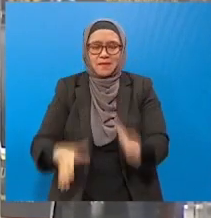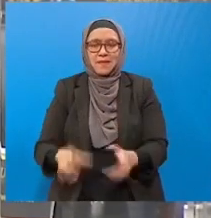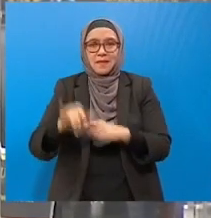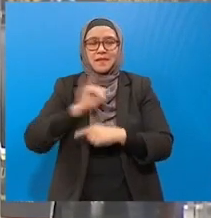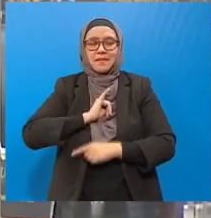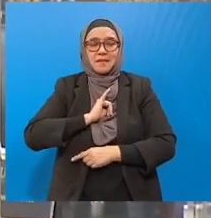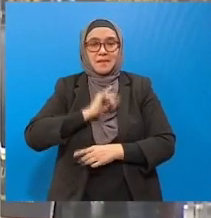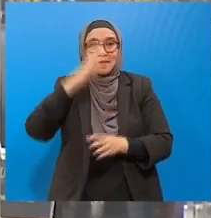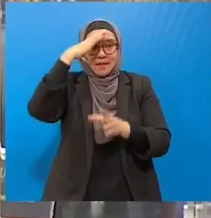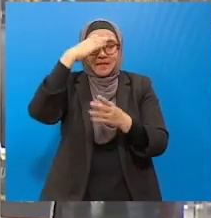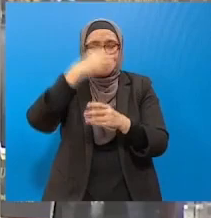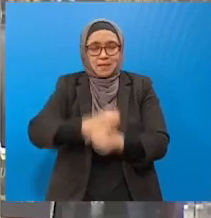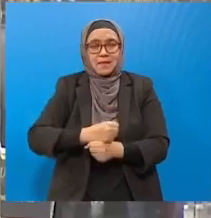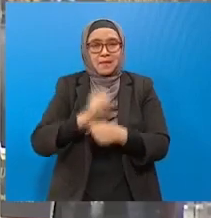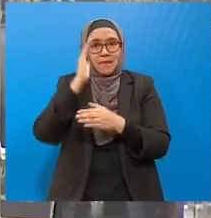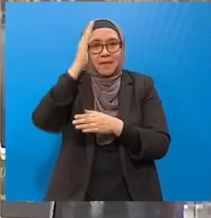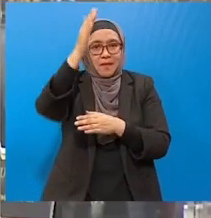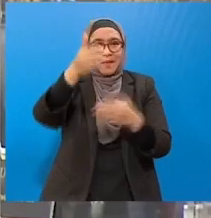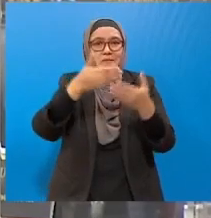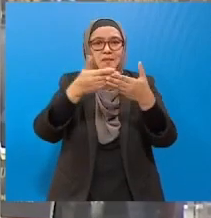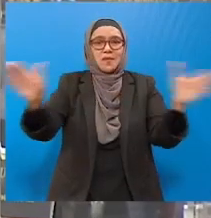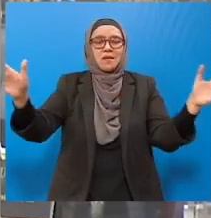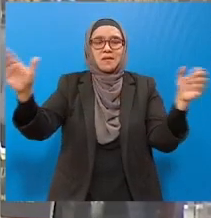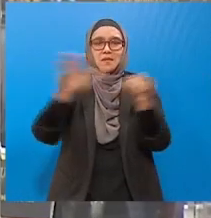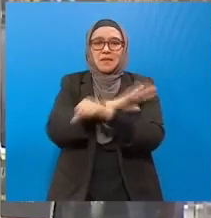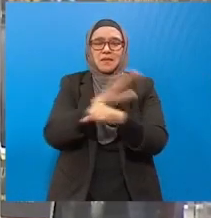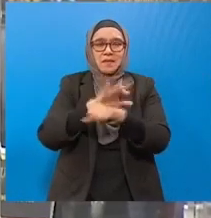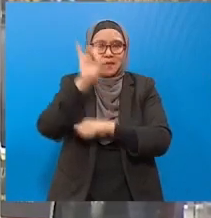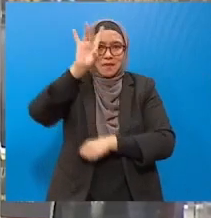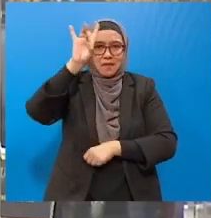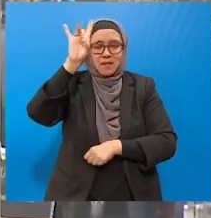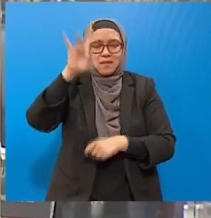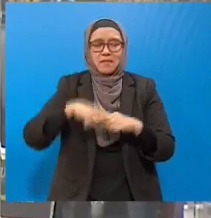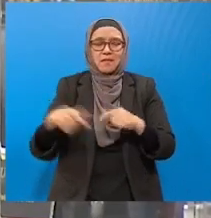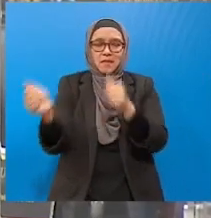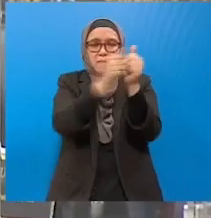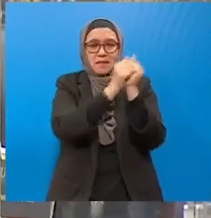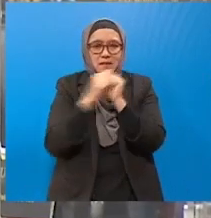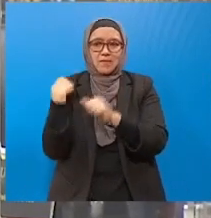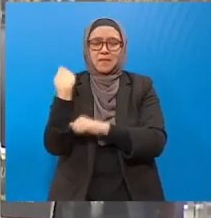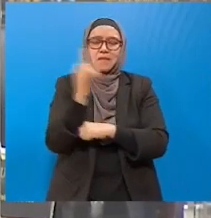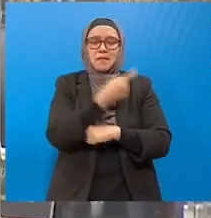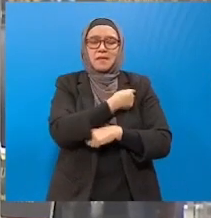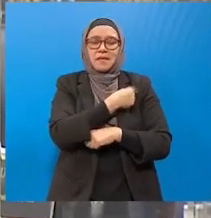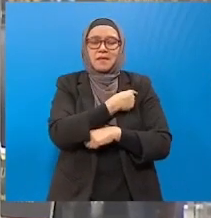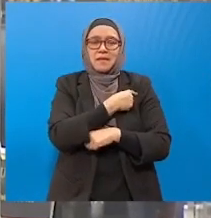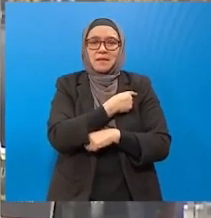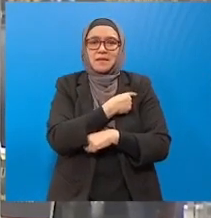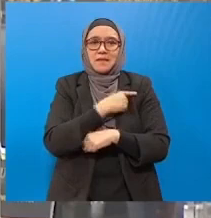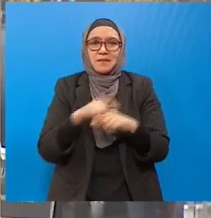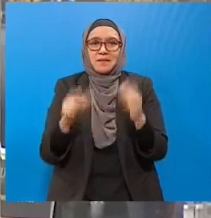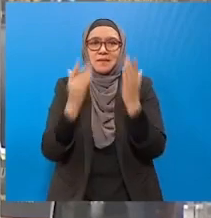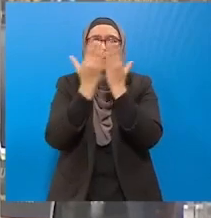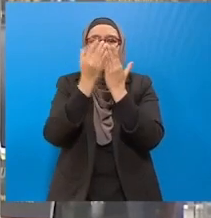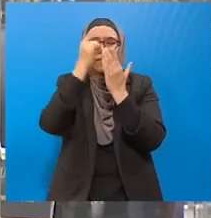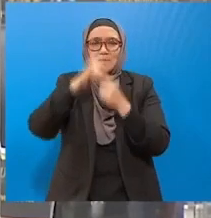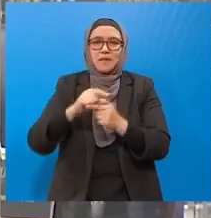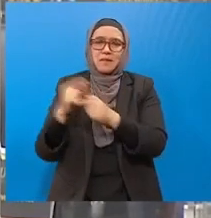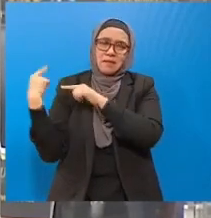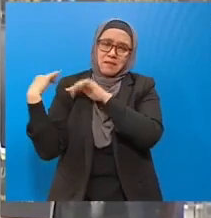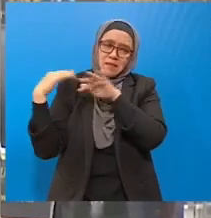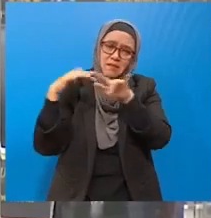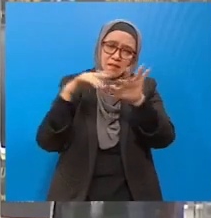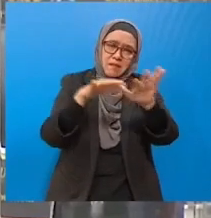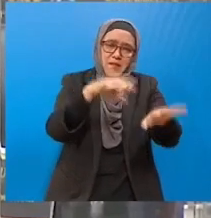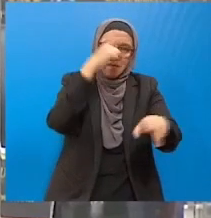bersama-sama kita mendoakan dan apa yang penting mailah sama-sama kita penuhkan masjid terlebih dahulu dengan salat lima waktu karena bilangan